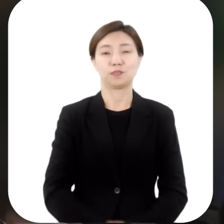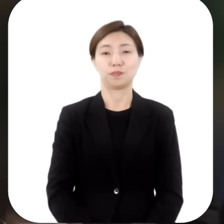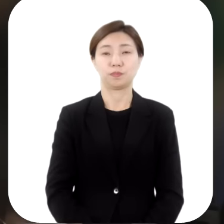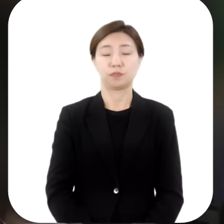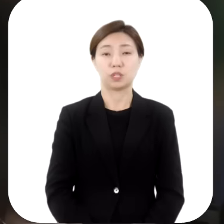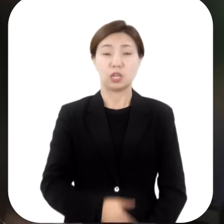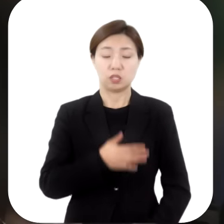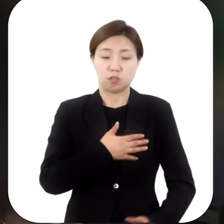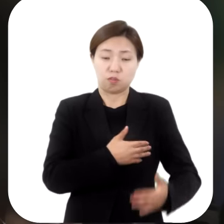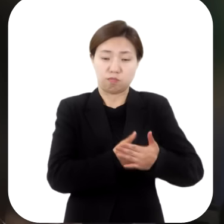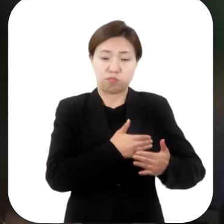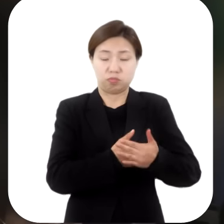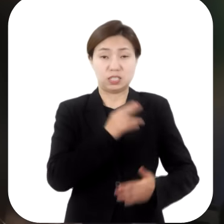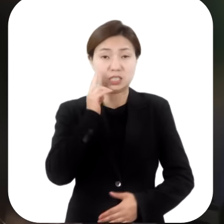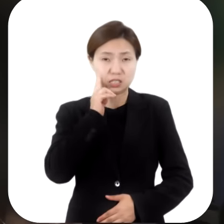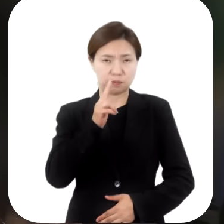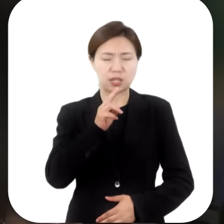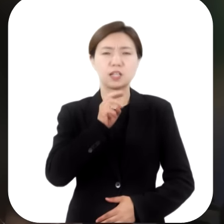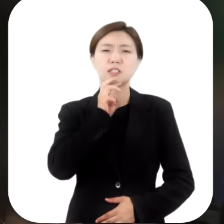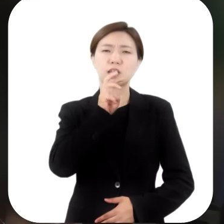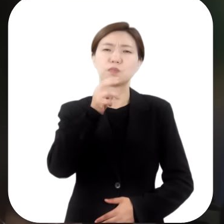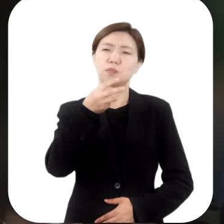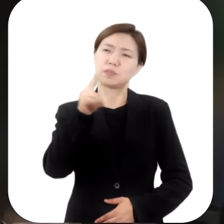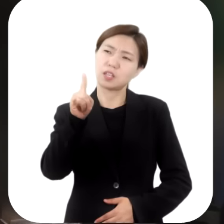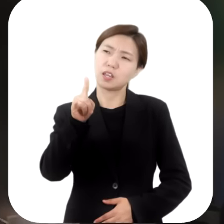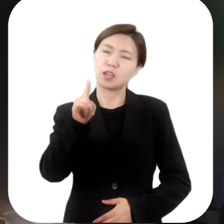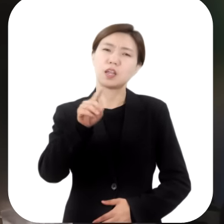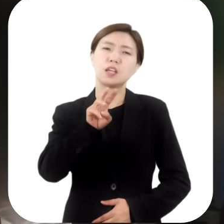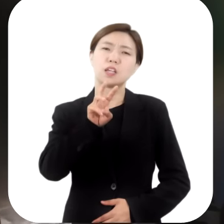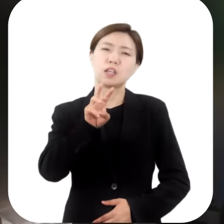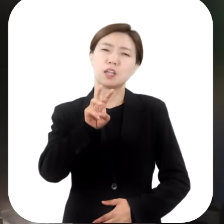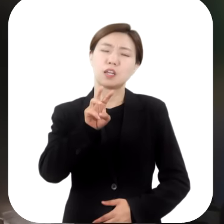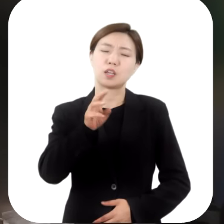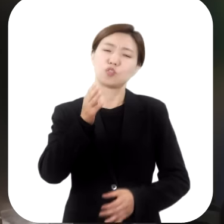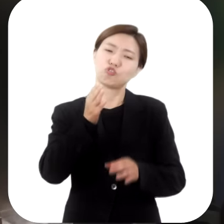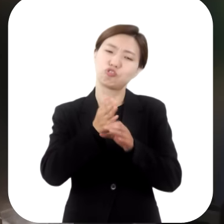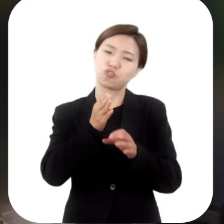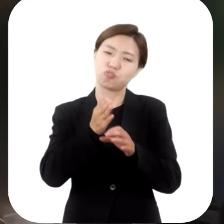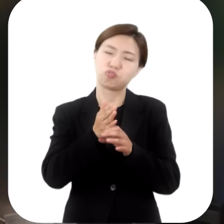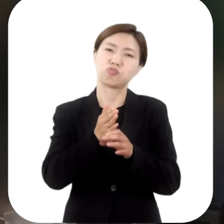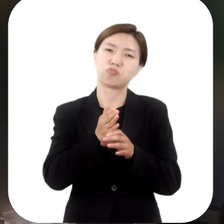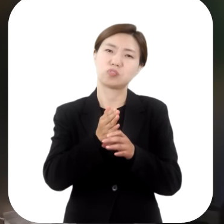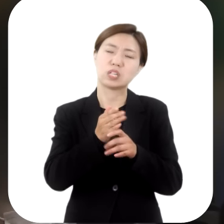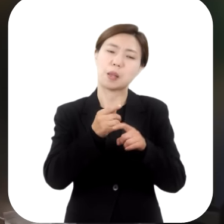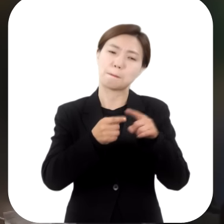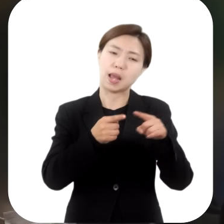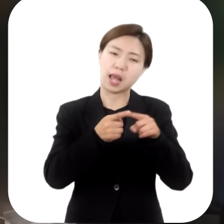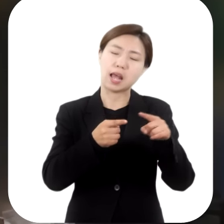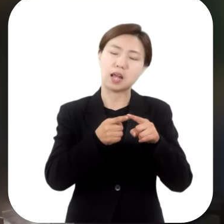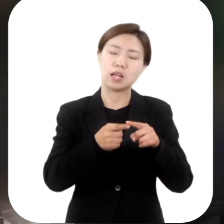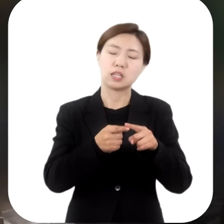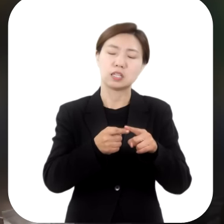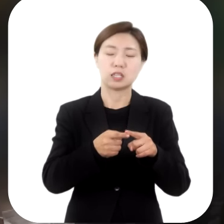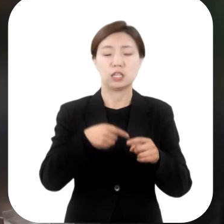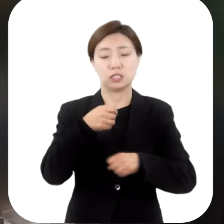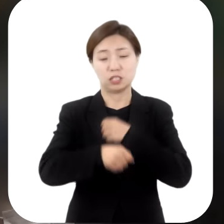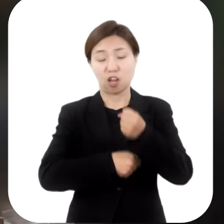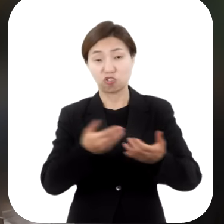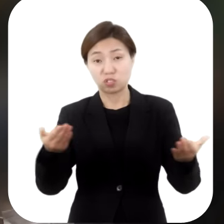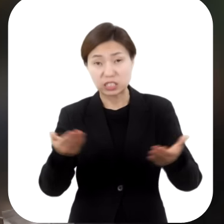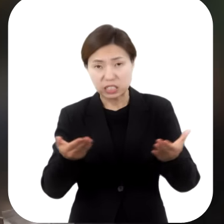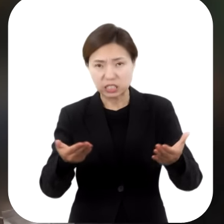되었습니다. 저는 불안 성향이 높은 30대 중반의 프리랜서입니다. 이런 불안을 다스리기 위해 자유롭게 계약직으로